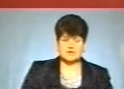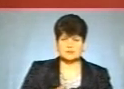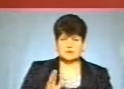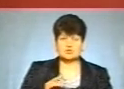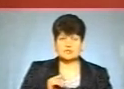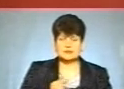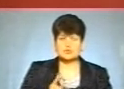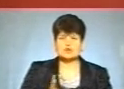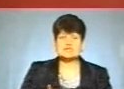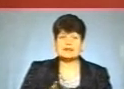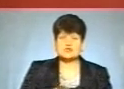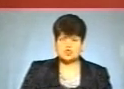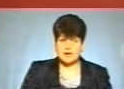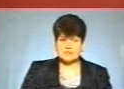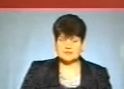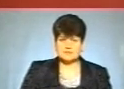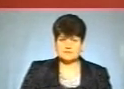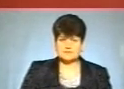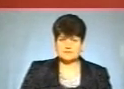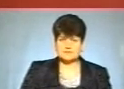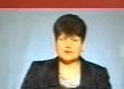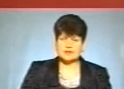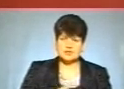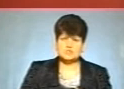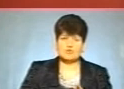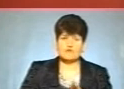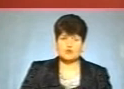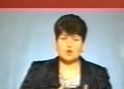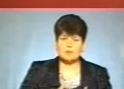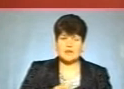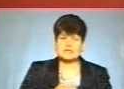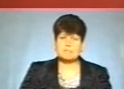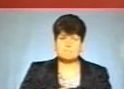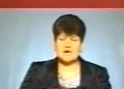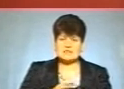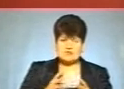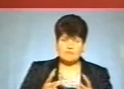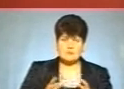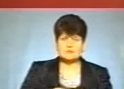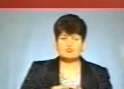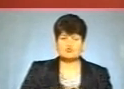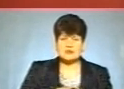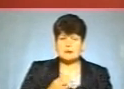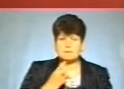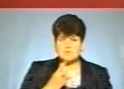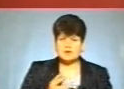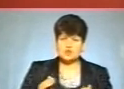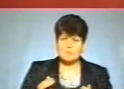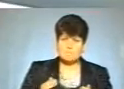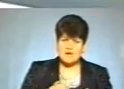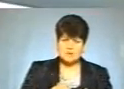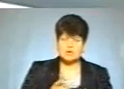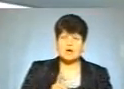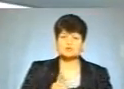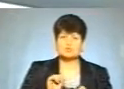тих, хто залишається. І чи фонд оплати праці, як ви кажете, в принципі, в бюджеті передбачено менший, але що